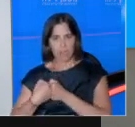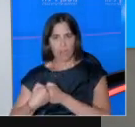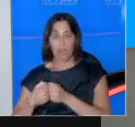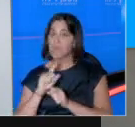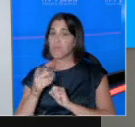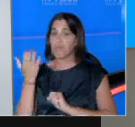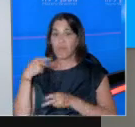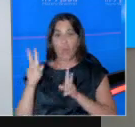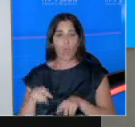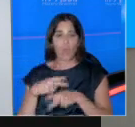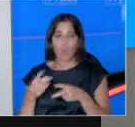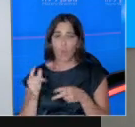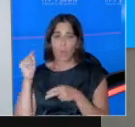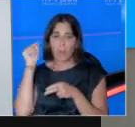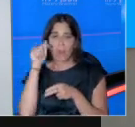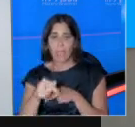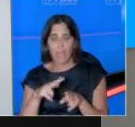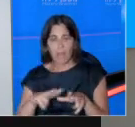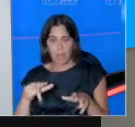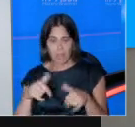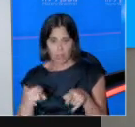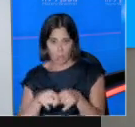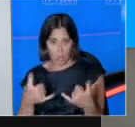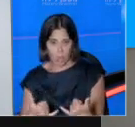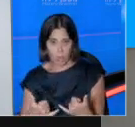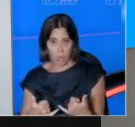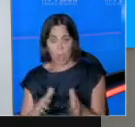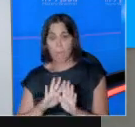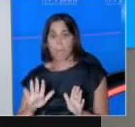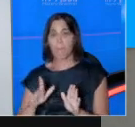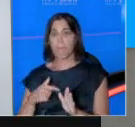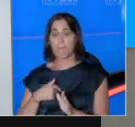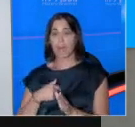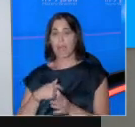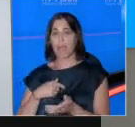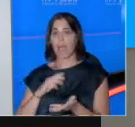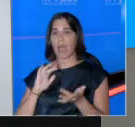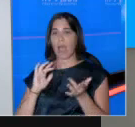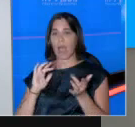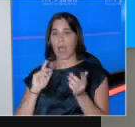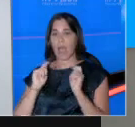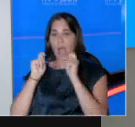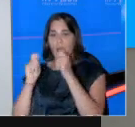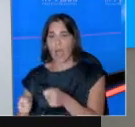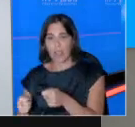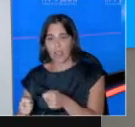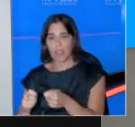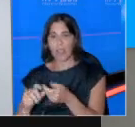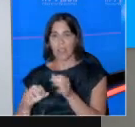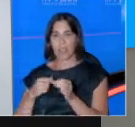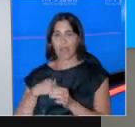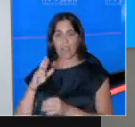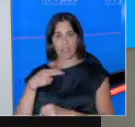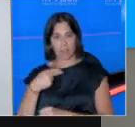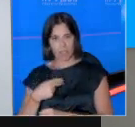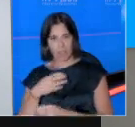ולא היינו יכולים להגיע לסיטואציה שאנחנו נמצאים בה היום, בלי בעצם העתירה של האמיצה באמת של משה ארבל, אז כאן אני גם מנצלת